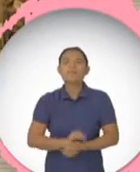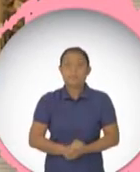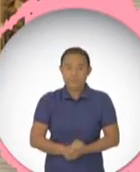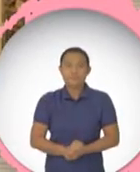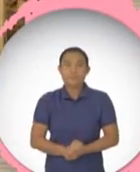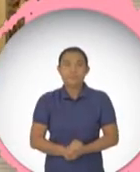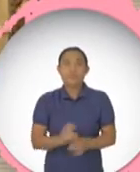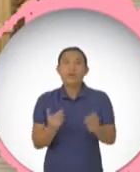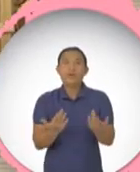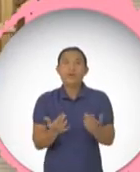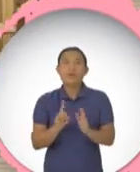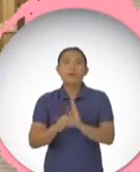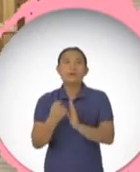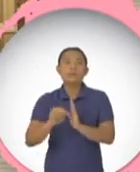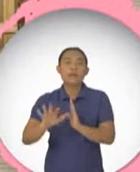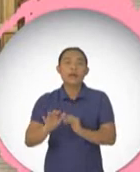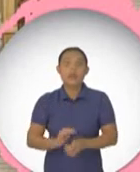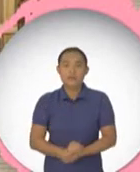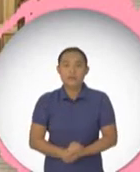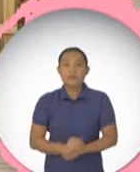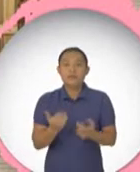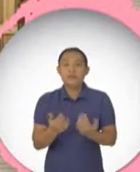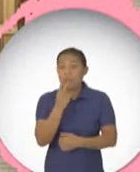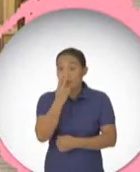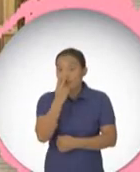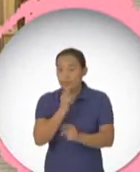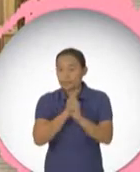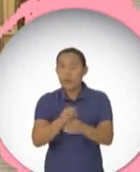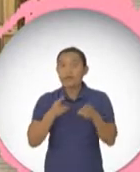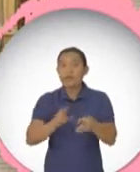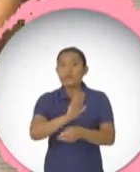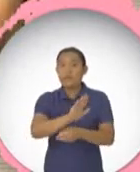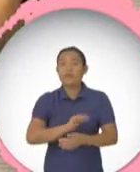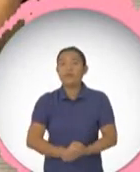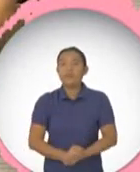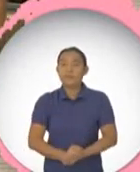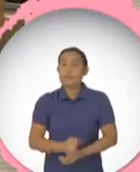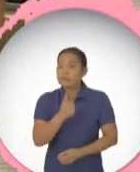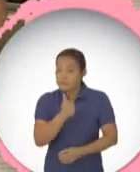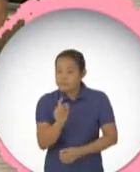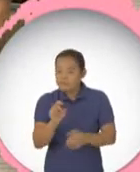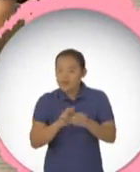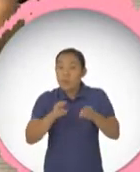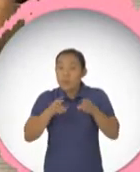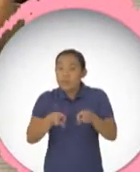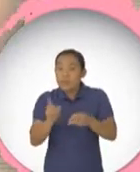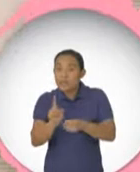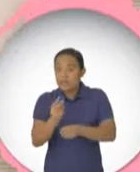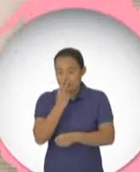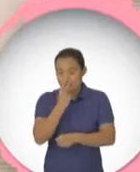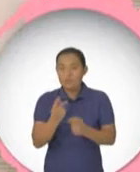นั้นเดี๋ยวเรารอ15นาทีนะครับแล้วเดี๋ยวเรามาเช็คกันตามวิธีที่อาจารย์บอกครับว่าพายกรอบของเราเนี่ยสุกแล้วกับวิธีเช็คนั้นเป็นยังไงกันบ้